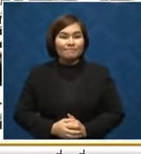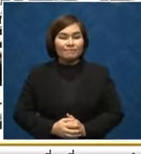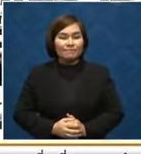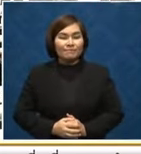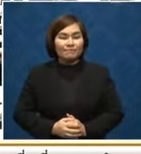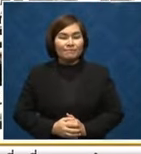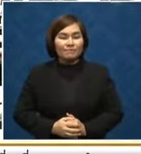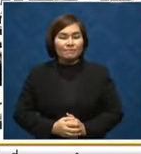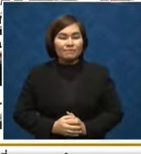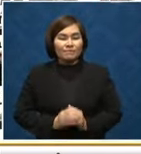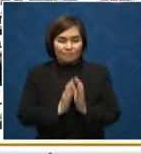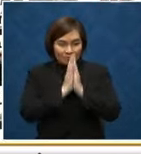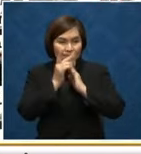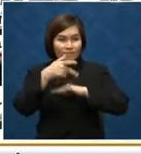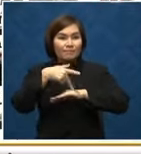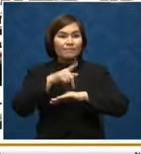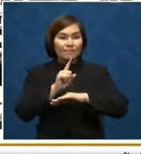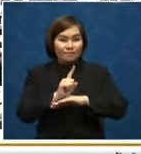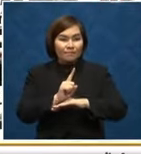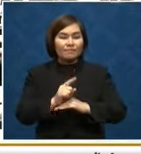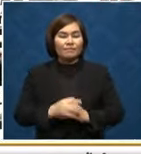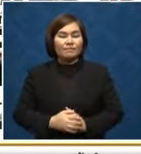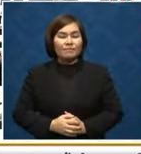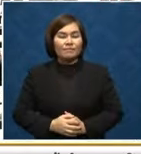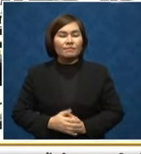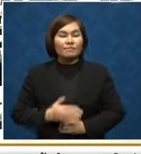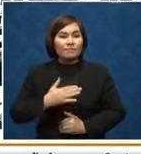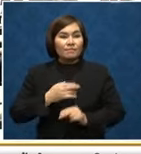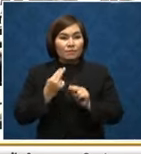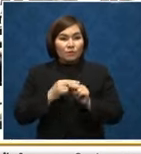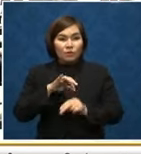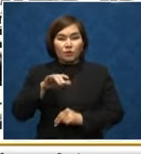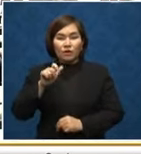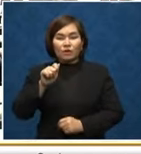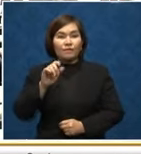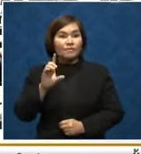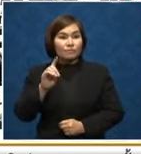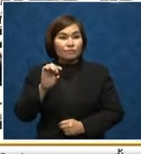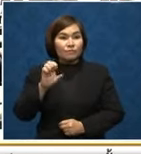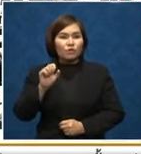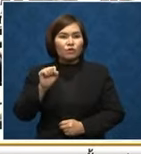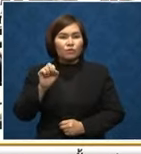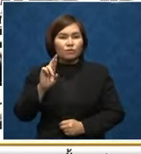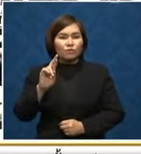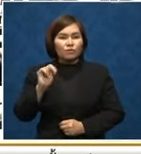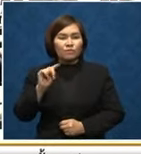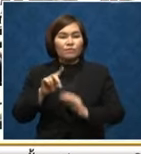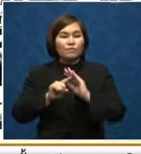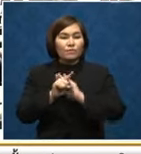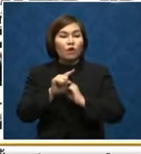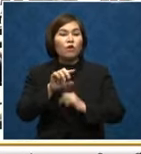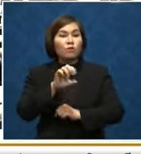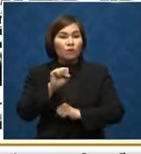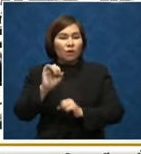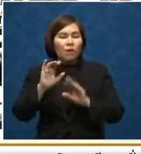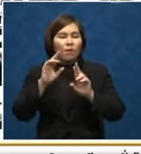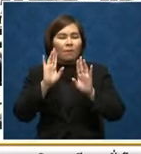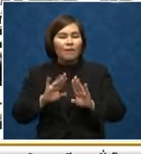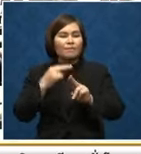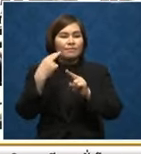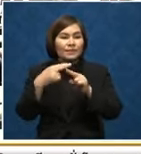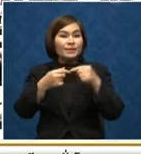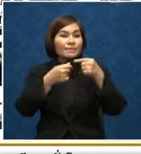ท่านประธานที่เคารพกับผมนายอดิศรเพียงเกตส.ส.แบบบัญชีรายชื่อพรรคเ